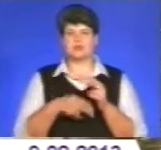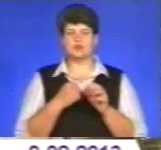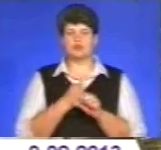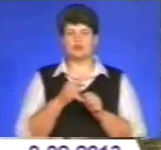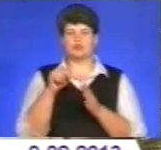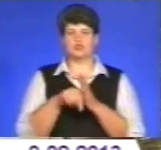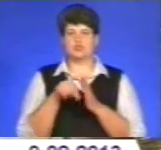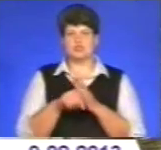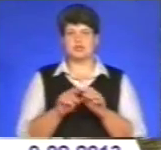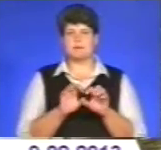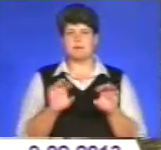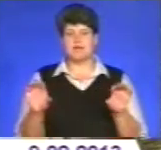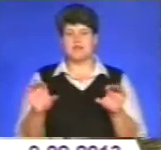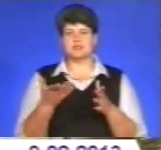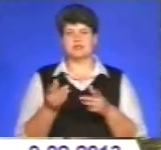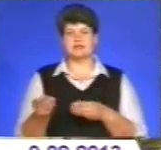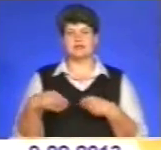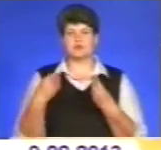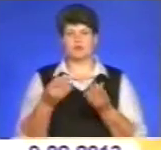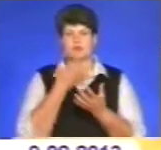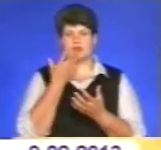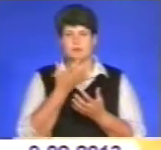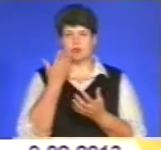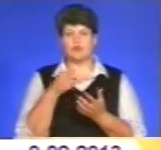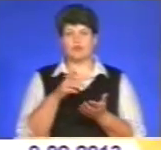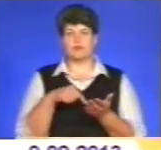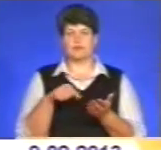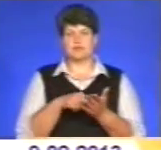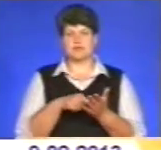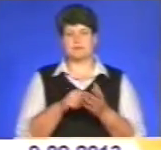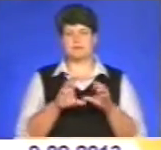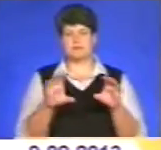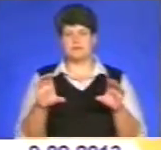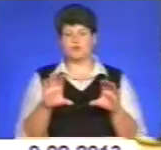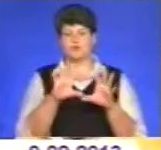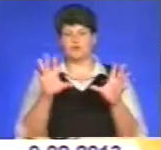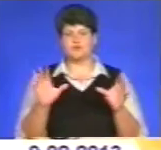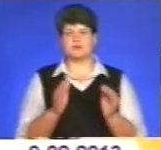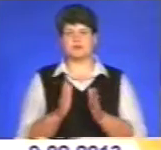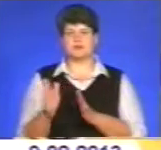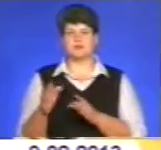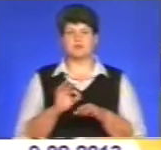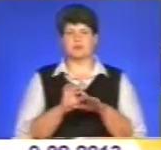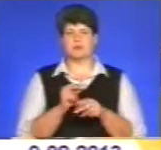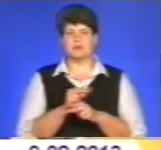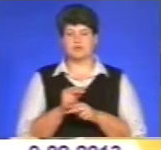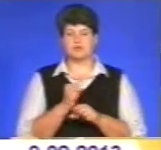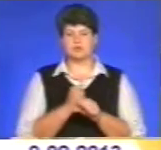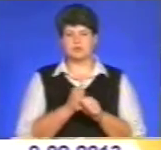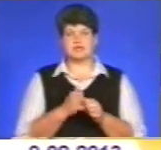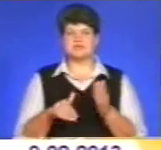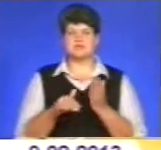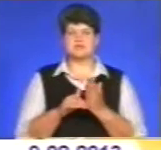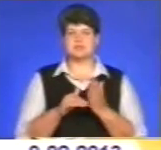які доставляють тепло до міських магістралей. У нас во всіх теплових сетях відбуваються ремонтні роботи. Інвестиції, к сожалению,